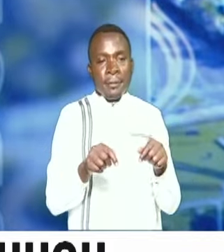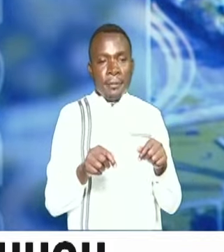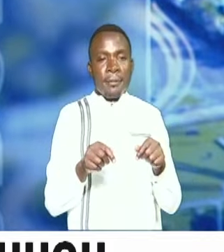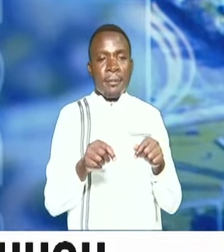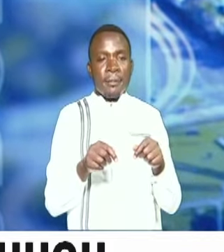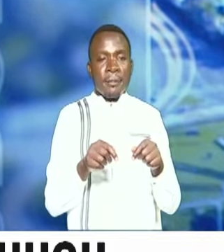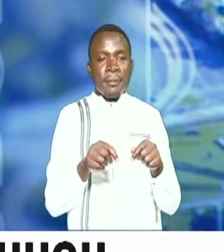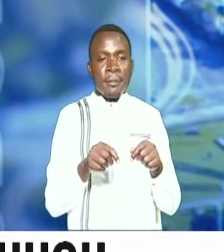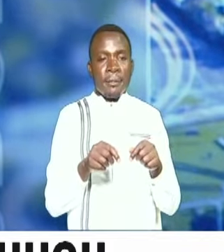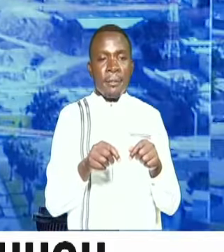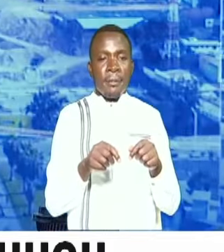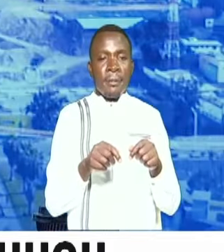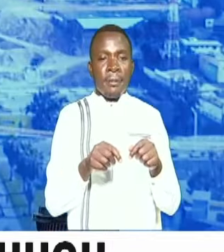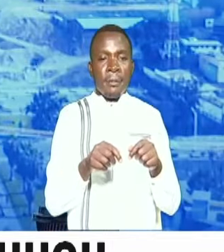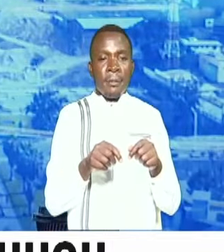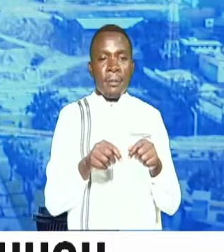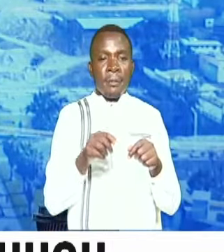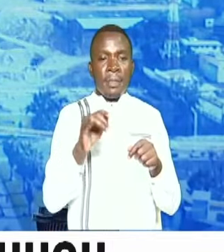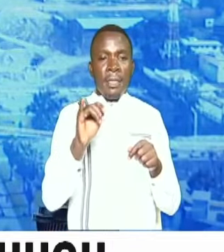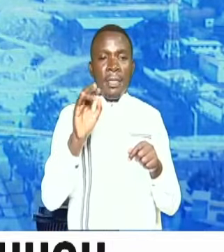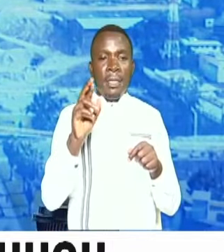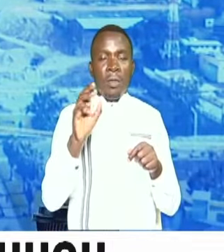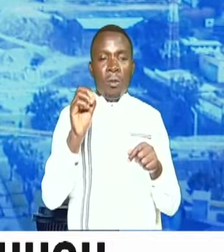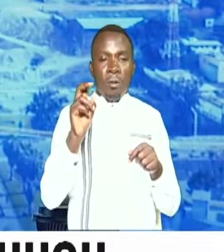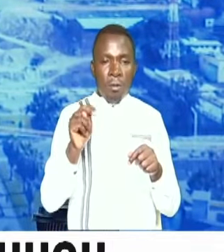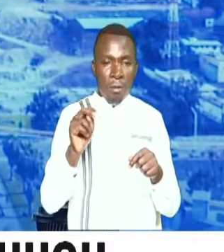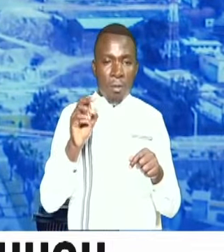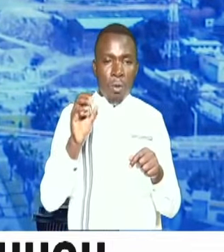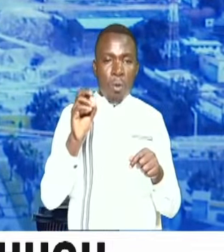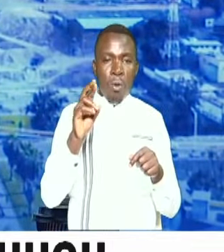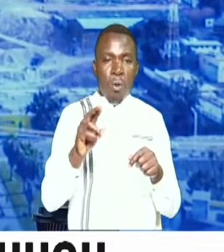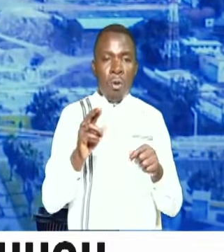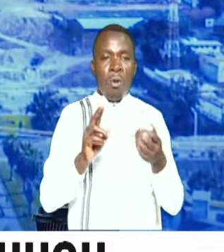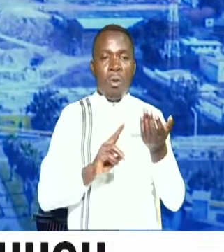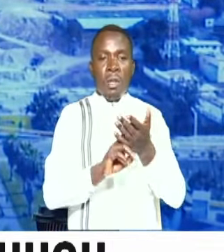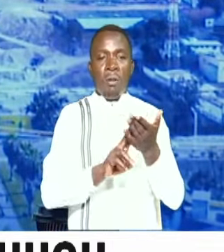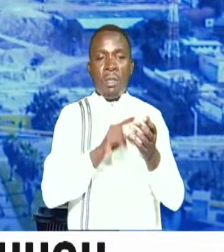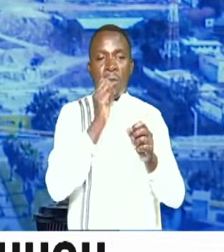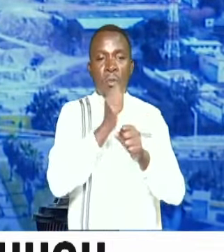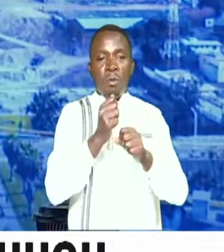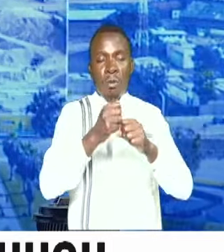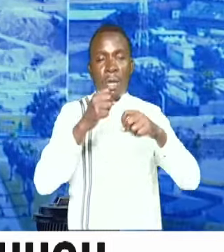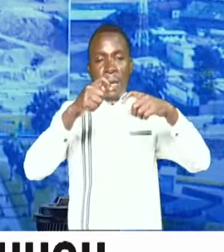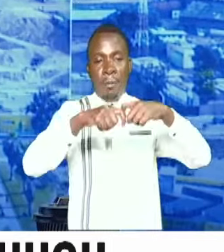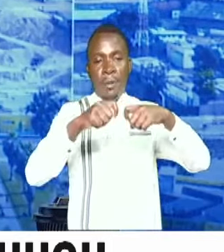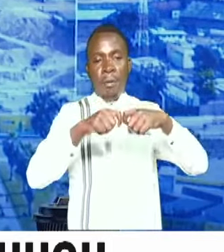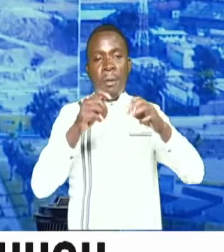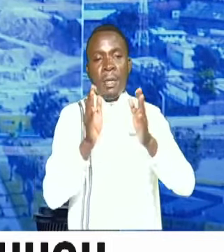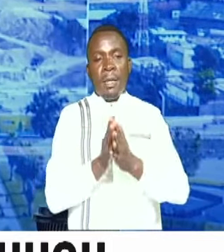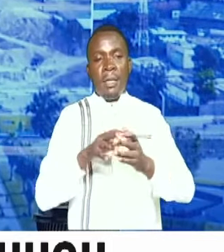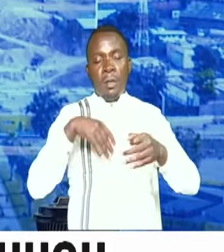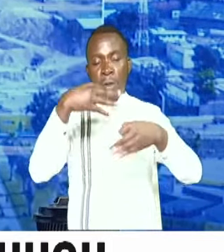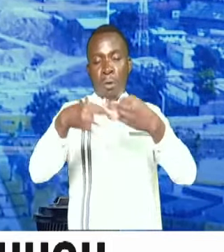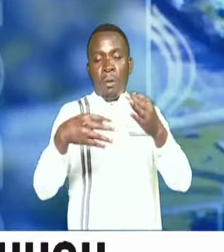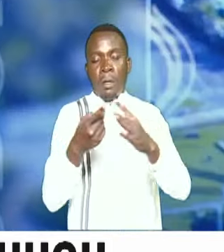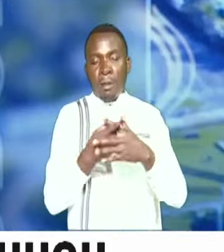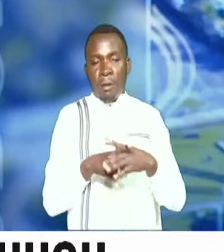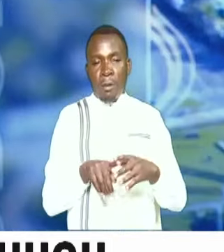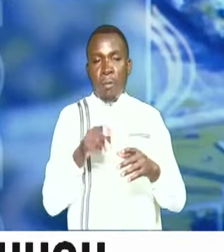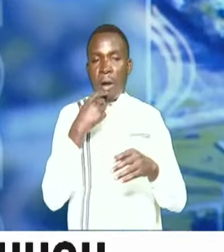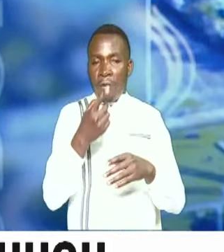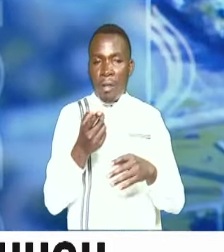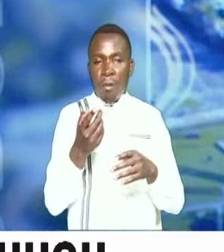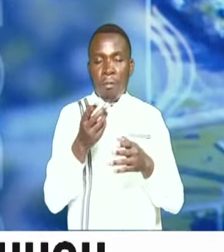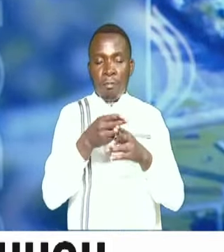ni iryo bwe ry'agaciro iron ore rikaba ryifashishwa mu kuri ibyuma ndetse n'uruganda rwaratangiye mukamubona ko bigiye gutanga